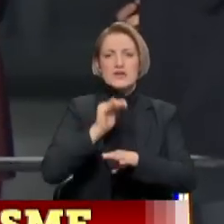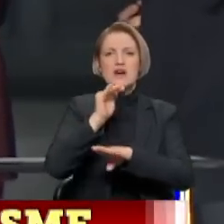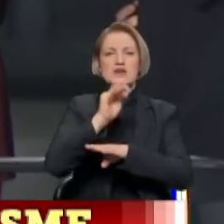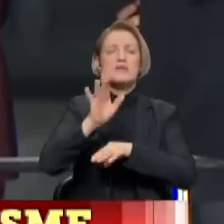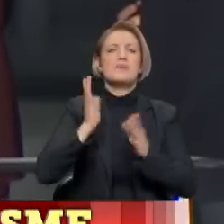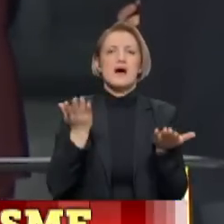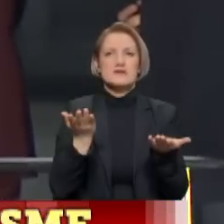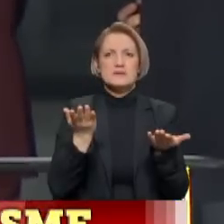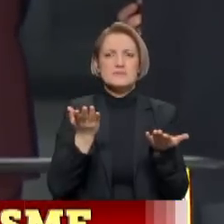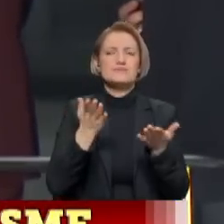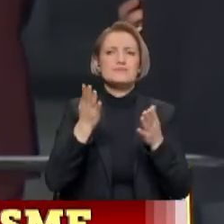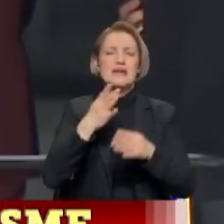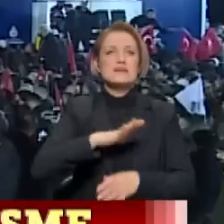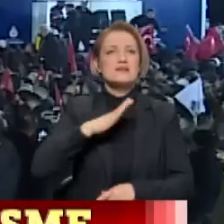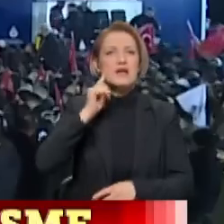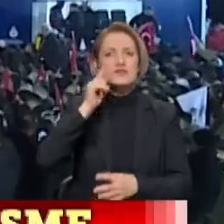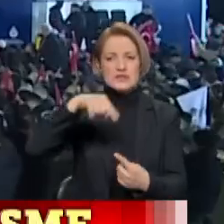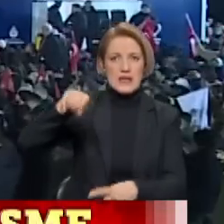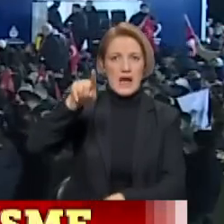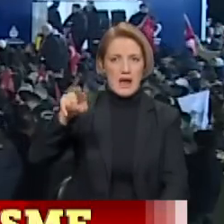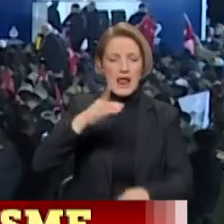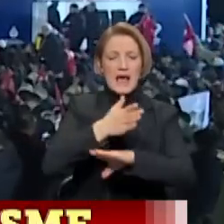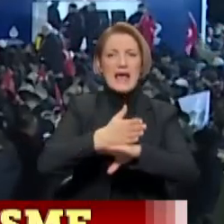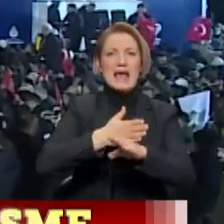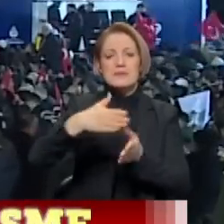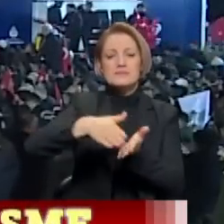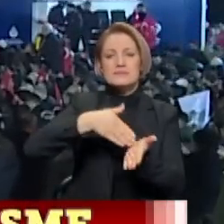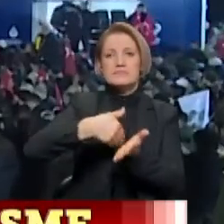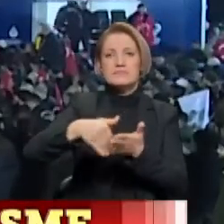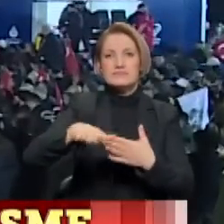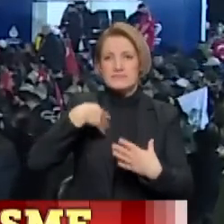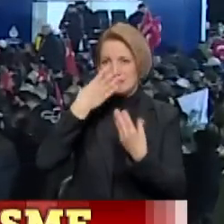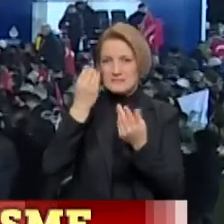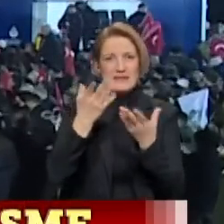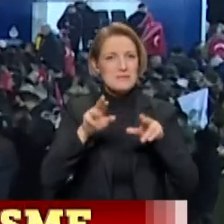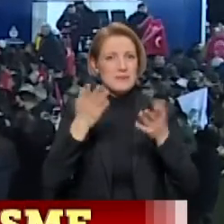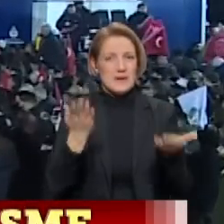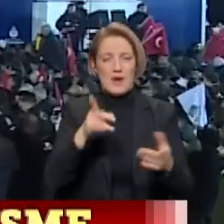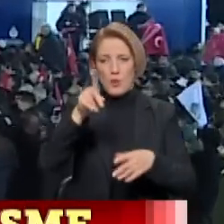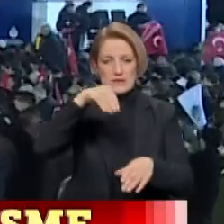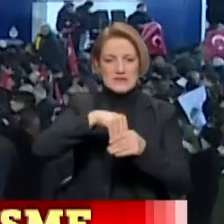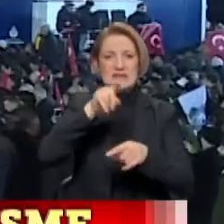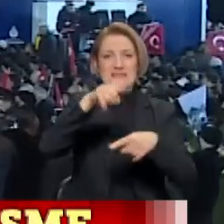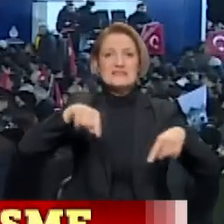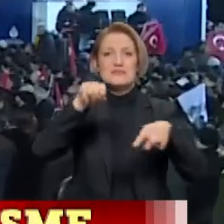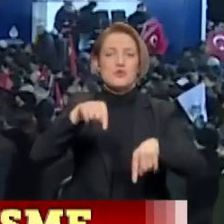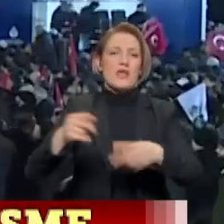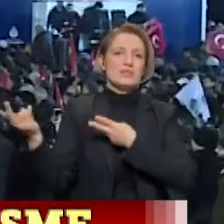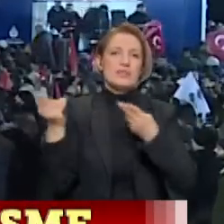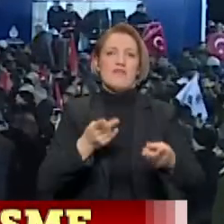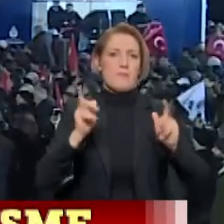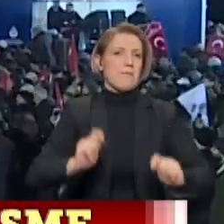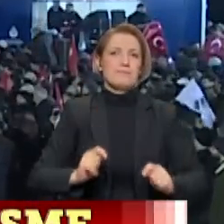yaşanmaz hale getirmek isteyenlerin ekmeğine yağ sürmüş olurduk. Onun için sizi buraya davet